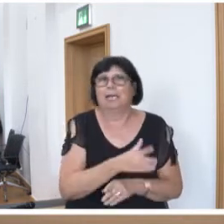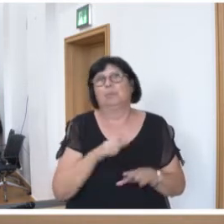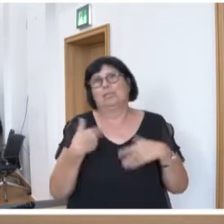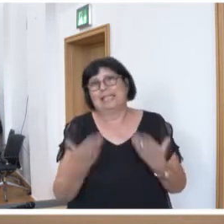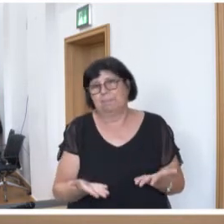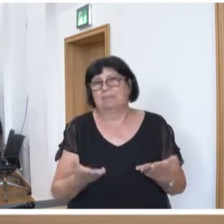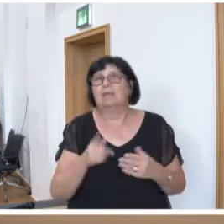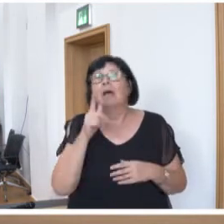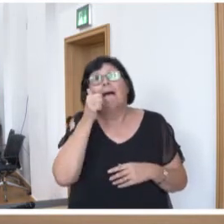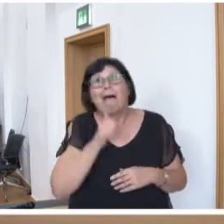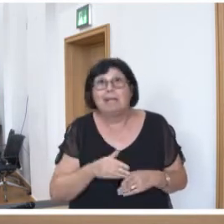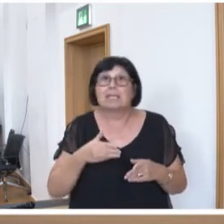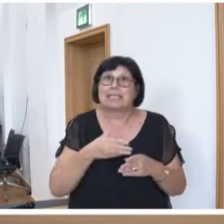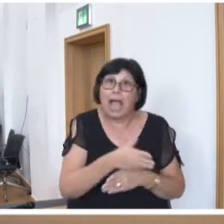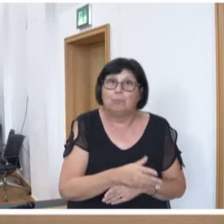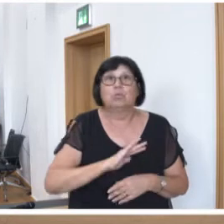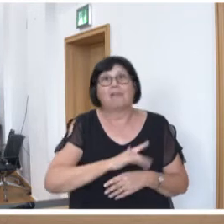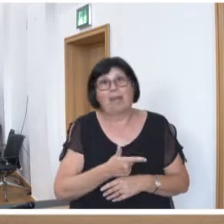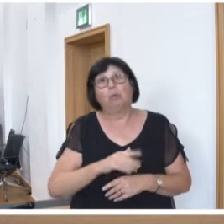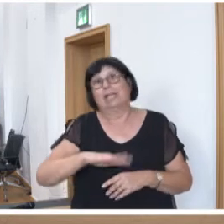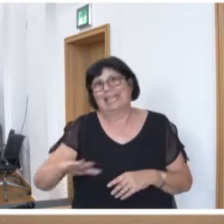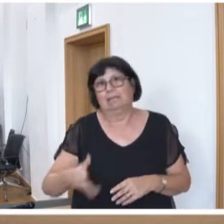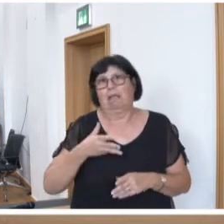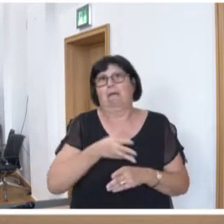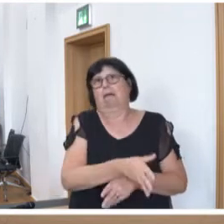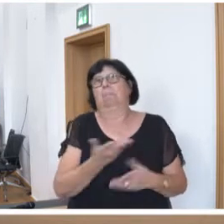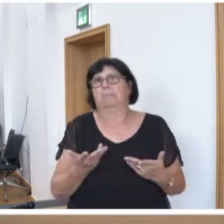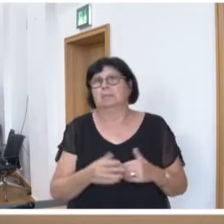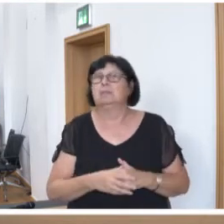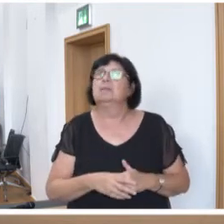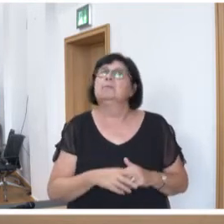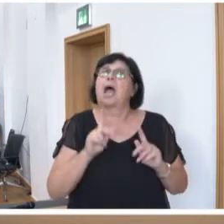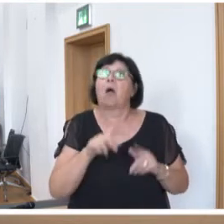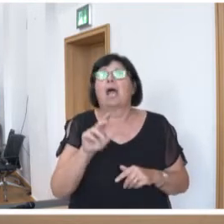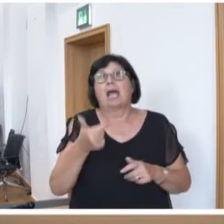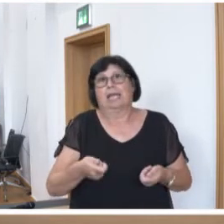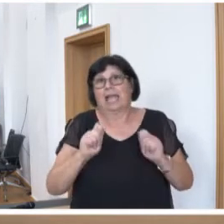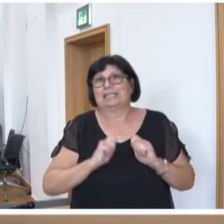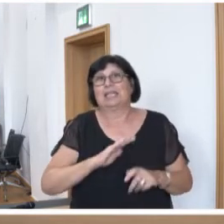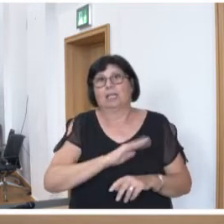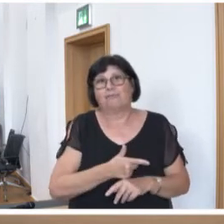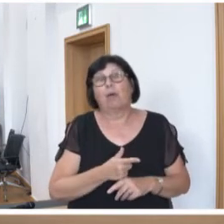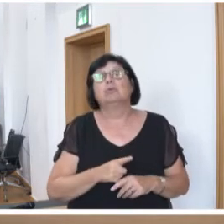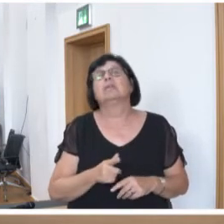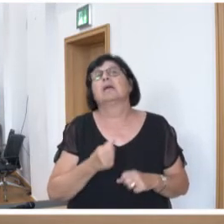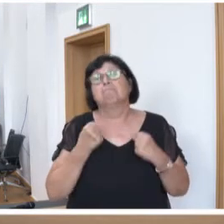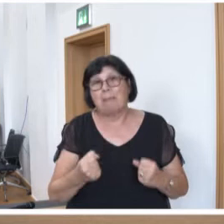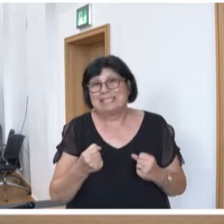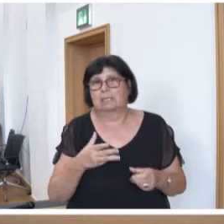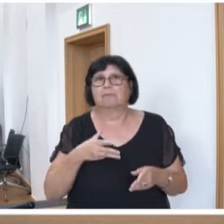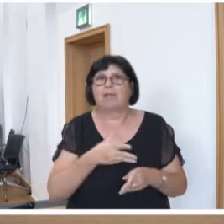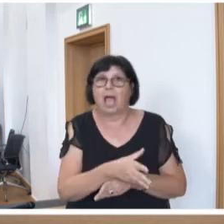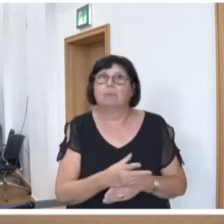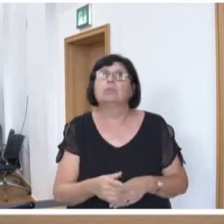allem Altersarmut, Frauen- und Kinderarmut. Insbesondere alleinerziehende Frauen sind massiv von Armut betroffen